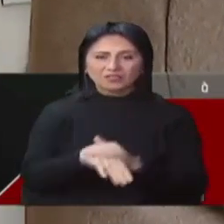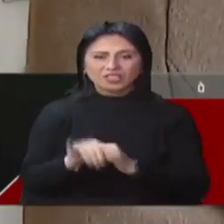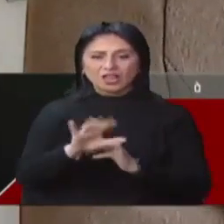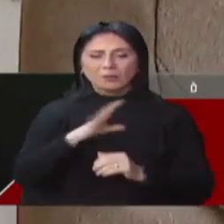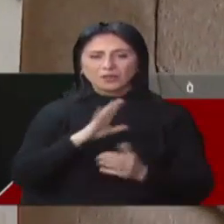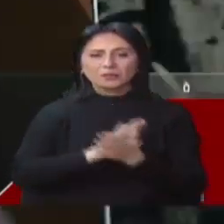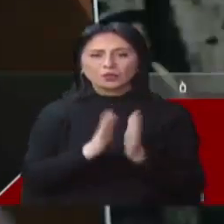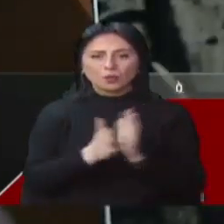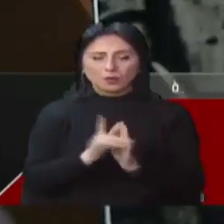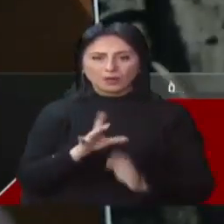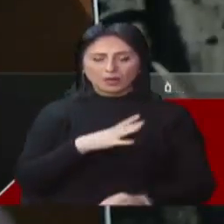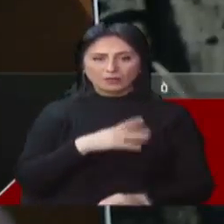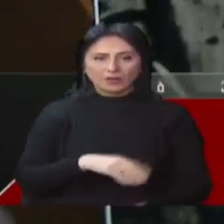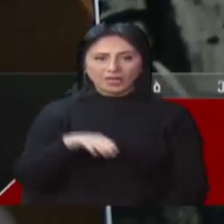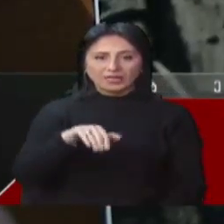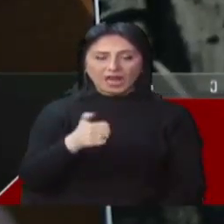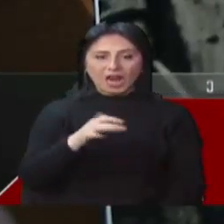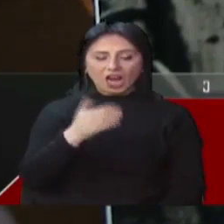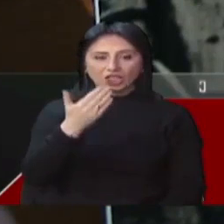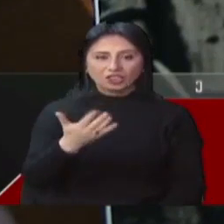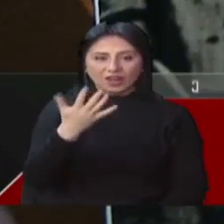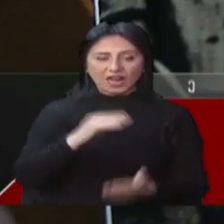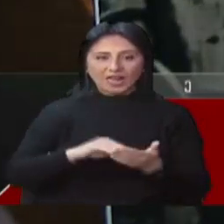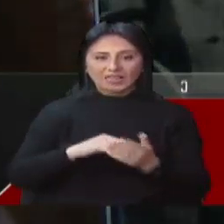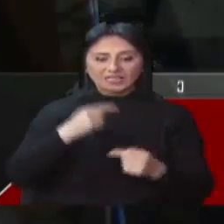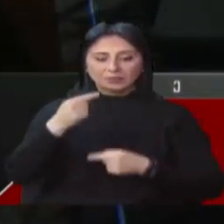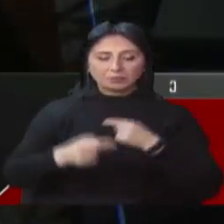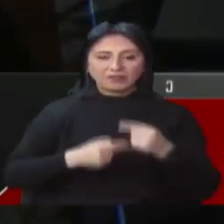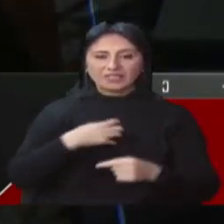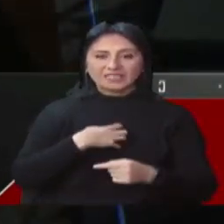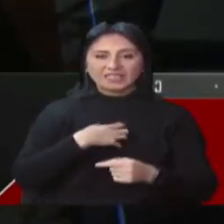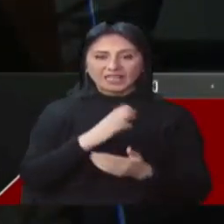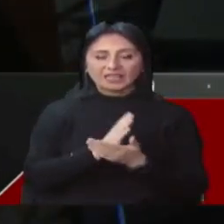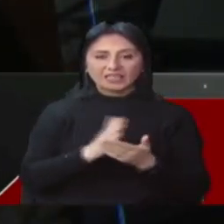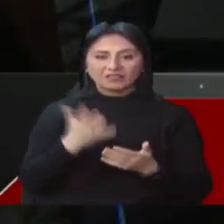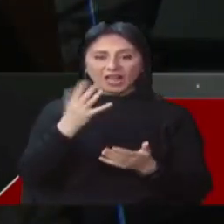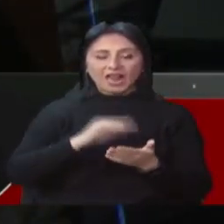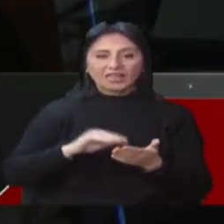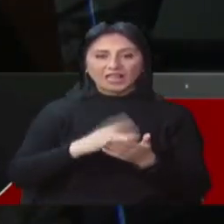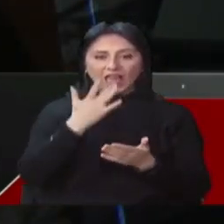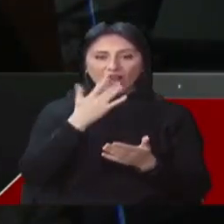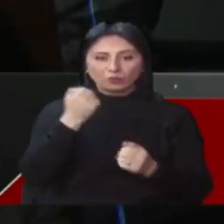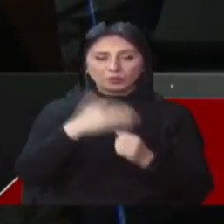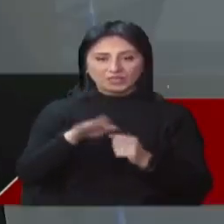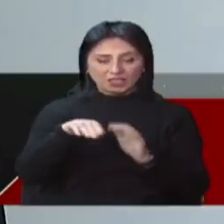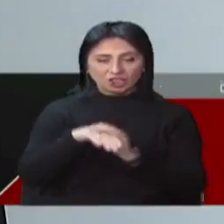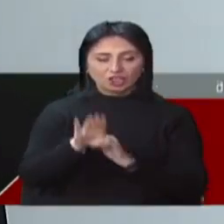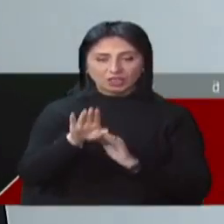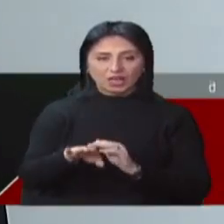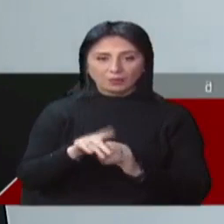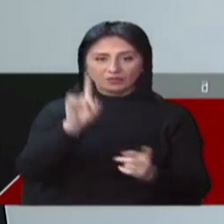რა მდგომარეობაში იყო. ექვთიმე თაყაიშვილის ხელნაწერი მემკვიდრეობის ძირითადი ნაწილი ხელნაწერთა ეროვნულ ცენტრში